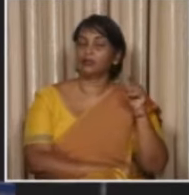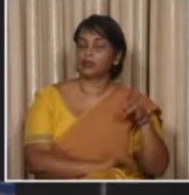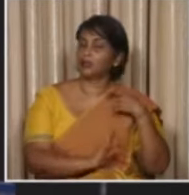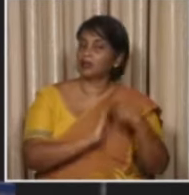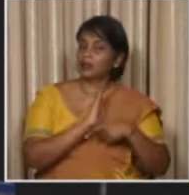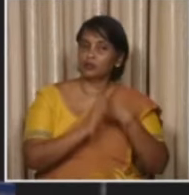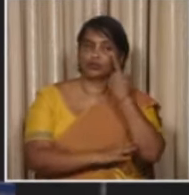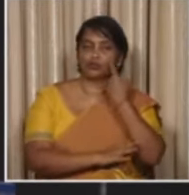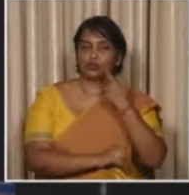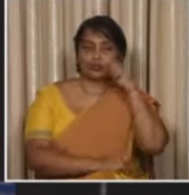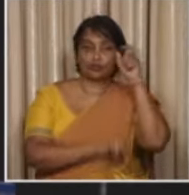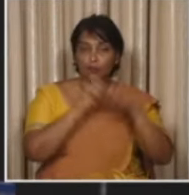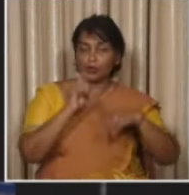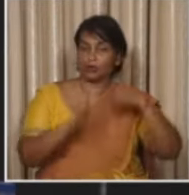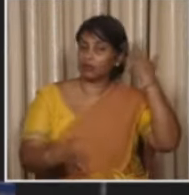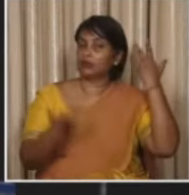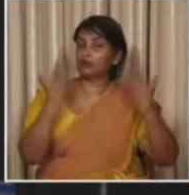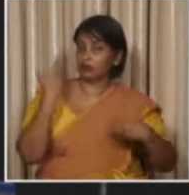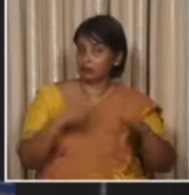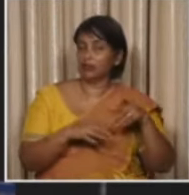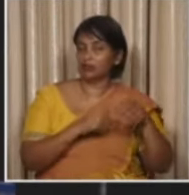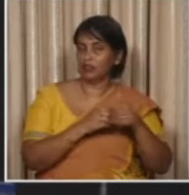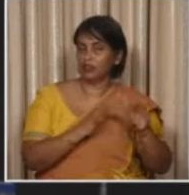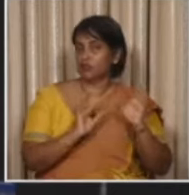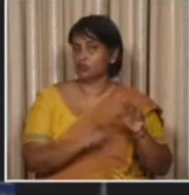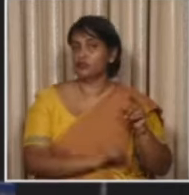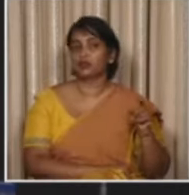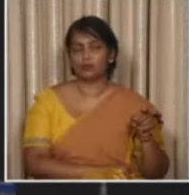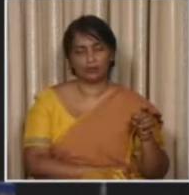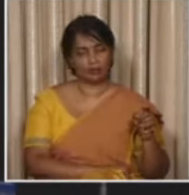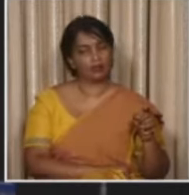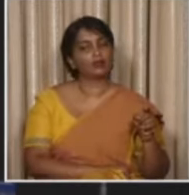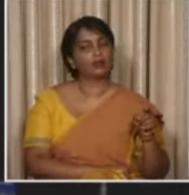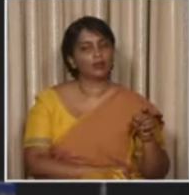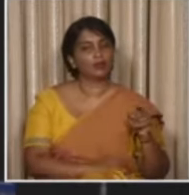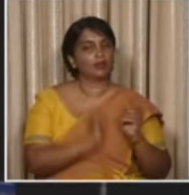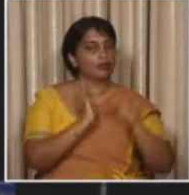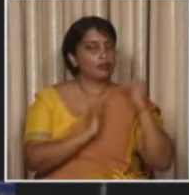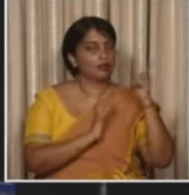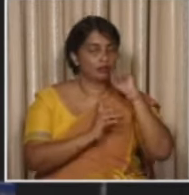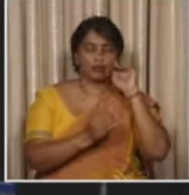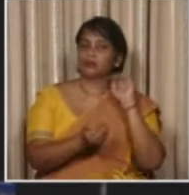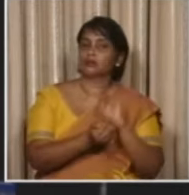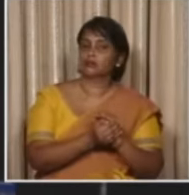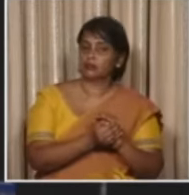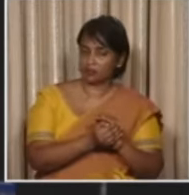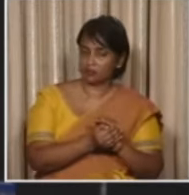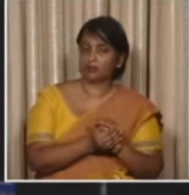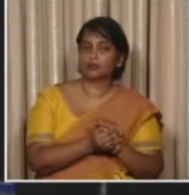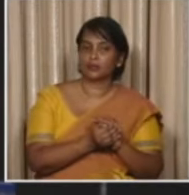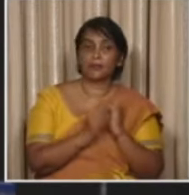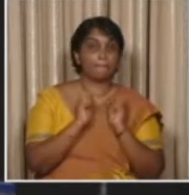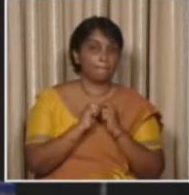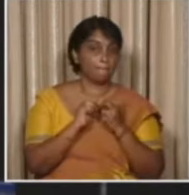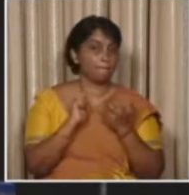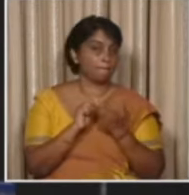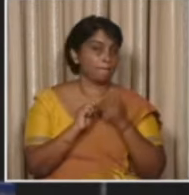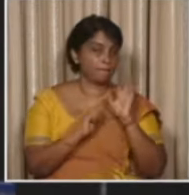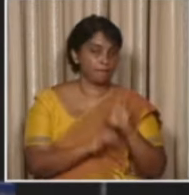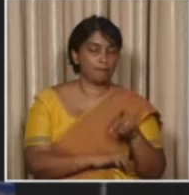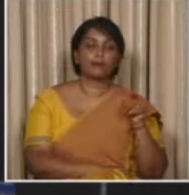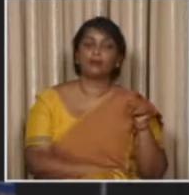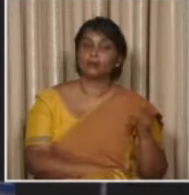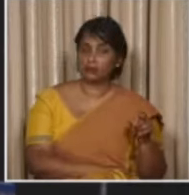അഹിംസക ജനതാവകേ ജീവിത വിനാശകരന് കിയല ജാതിക ആരക്ഷാവ പിലിബന്ധവ എത്തക്കൊട്ട ഗട്ടലുവാക് ഏത്തി വിനവ